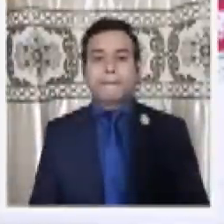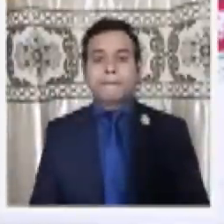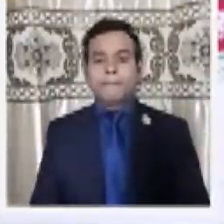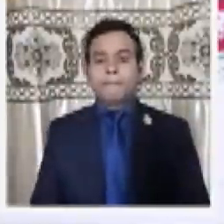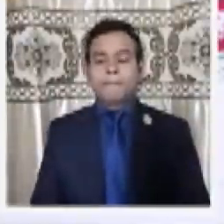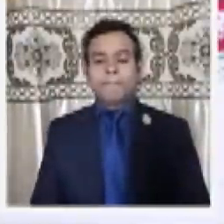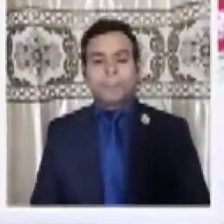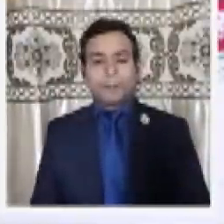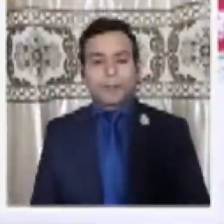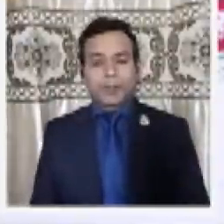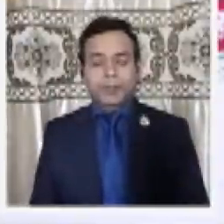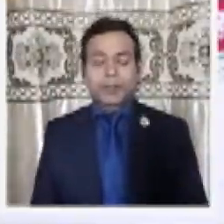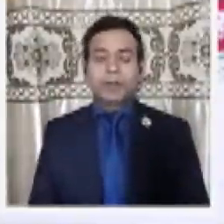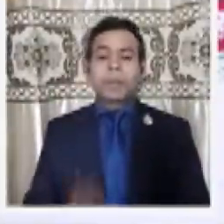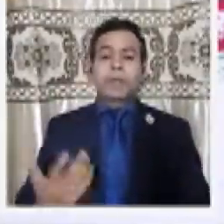98টি।